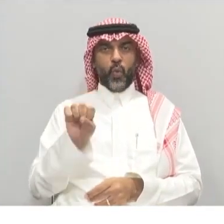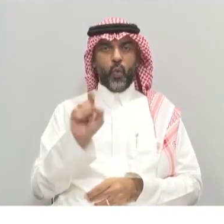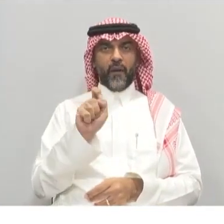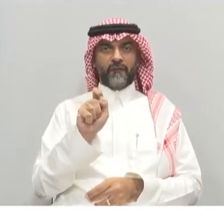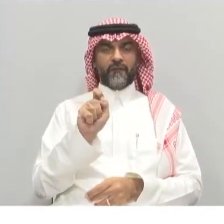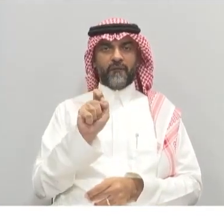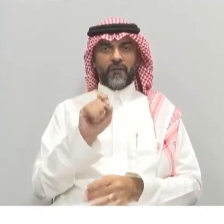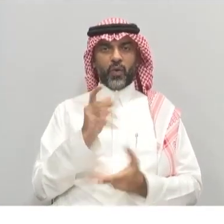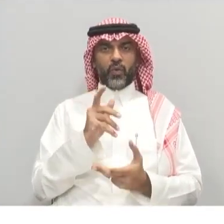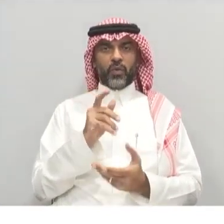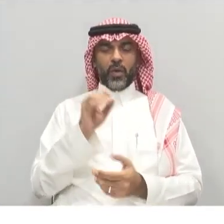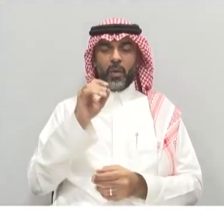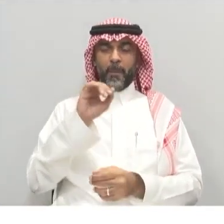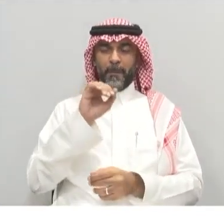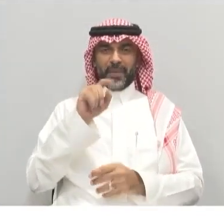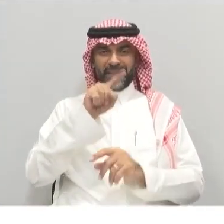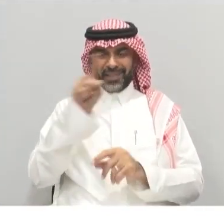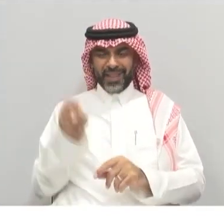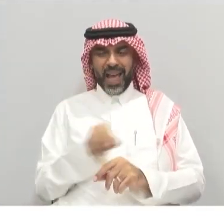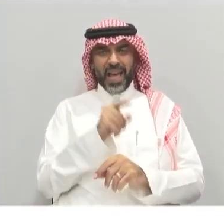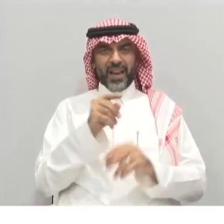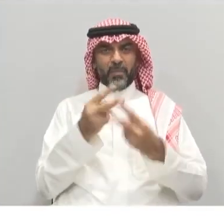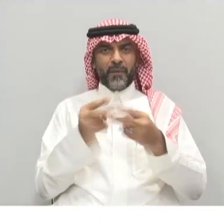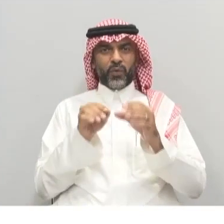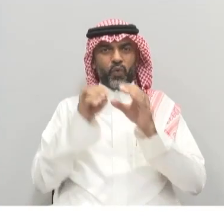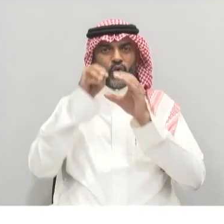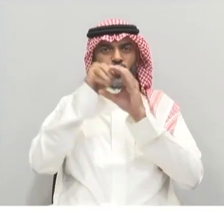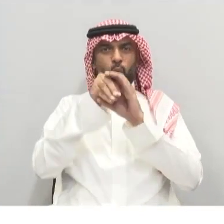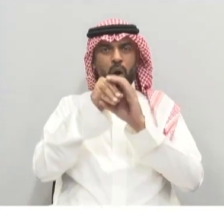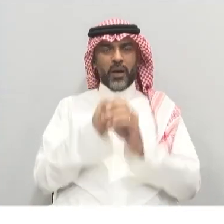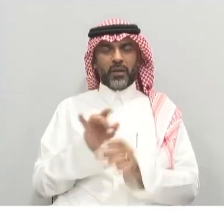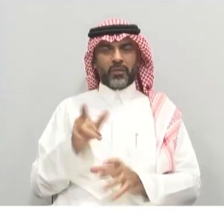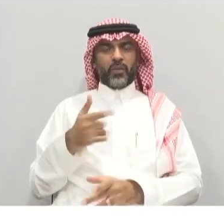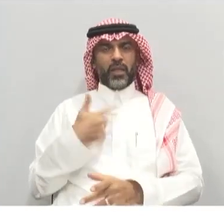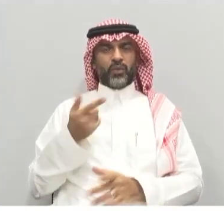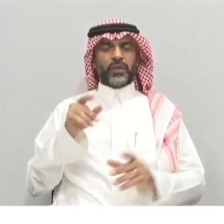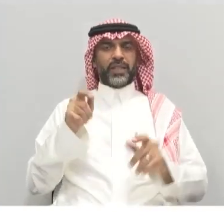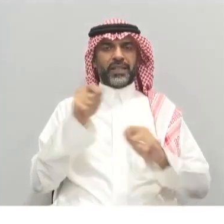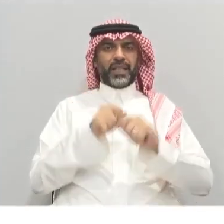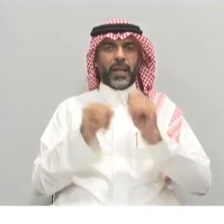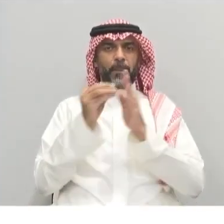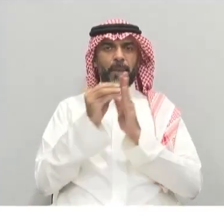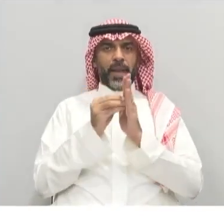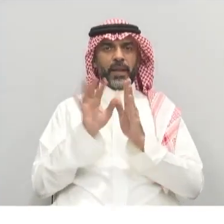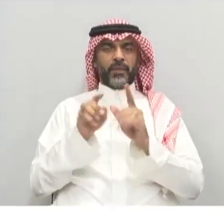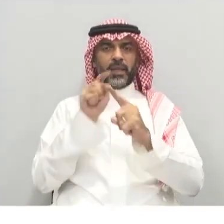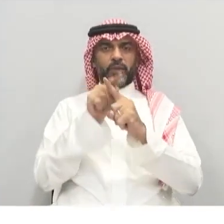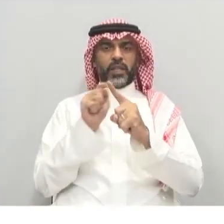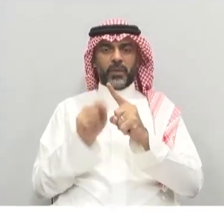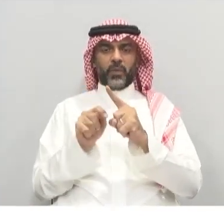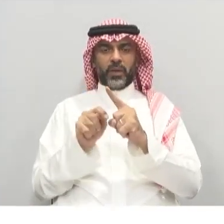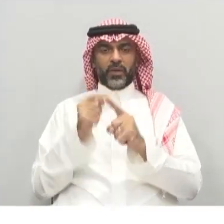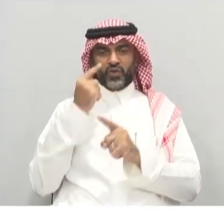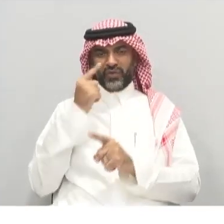دائري به فجوه بالوسط ويستخدم لتمثيل البيانات في شكل نسب مئويه الحلقه